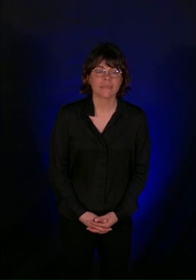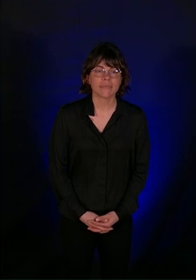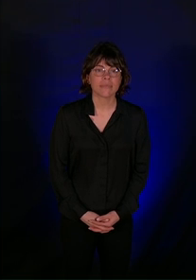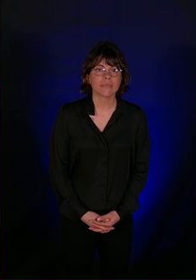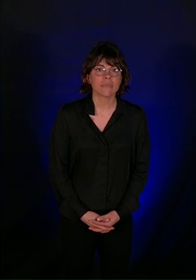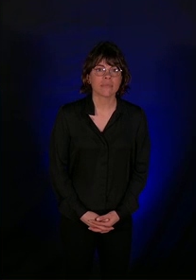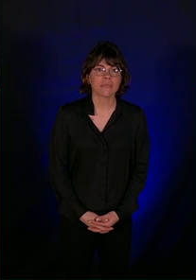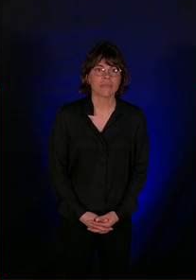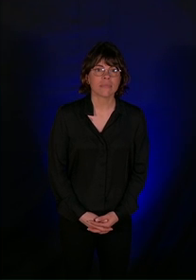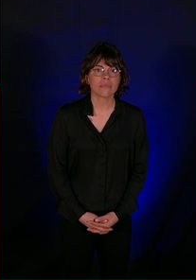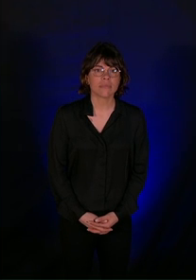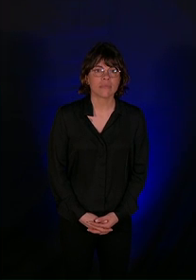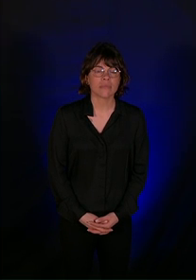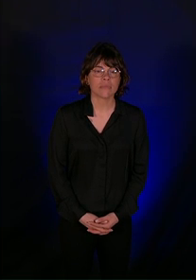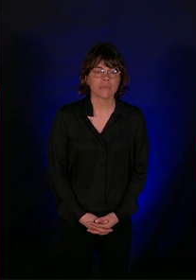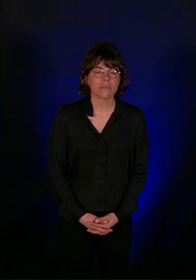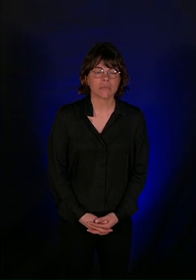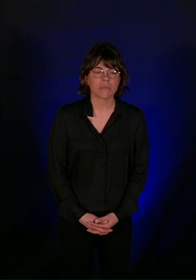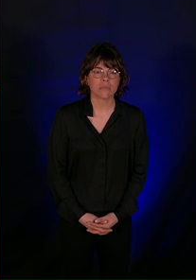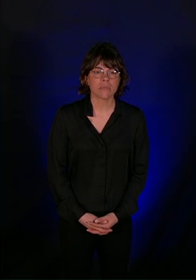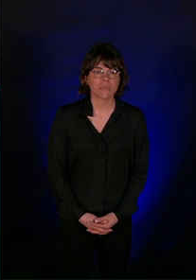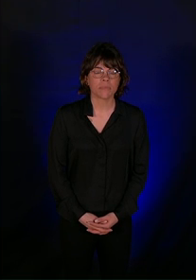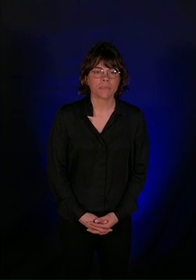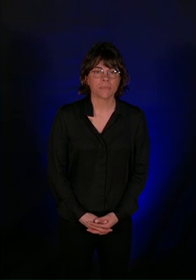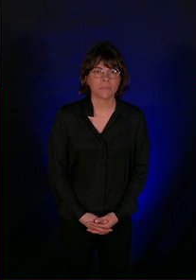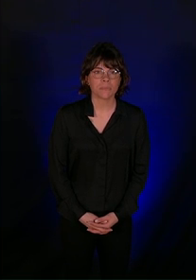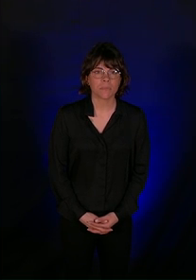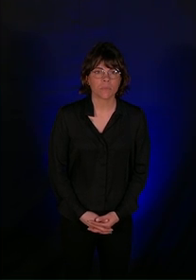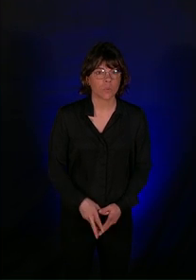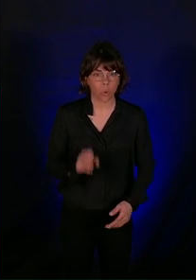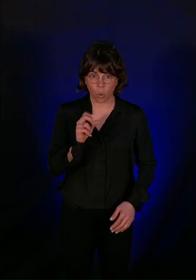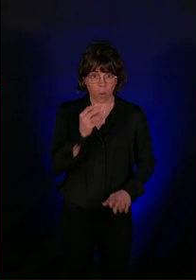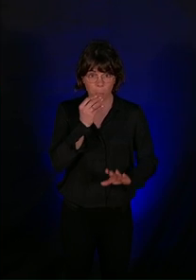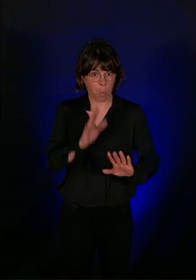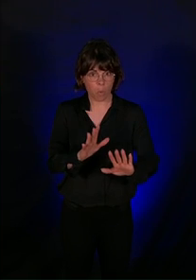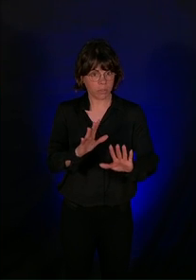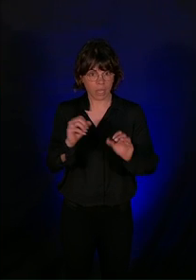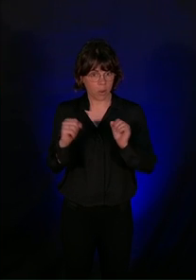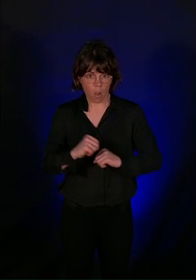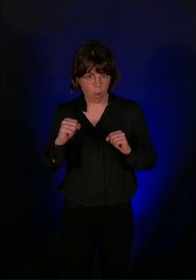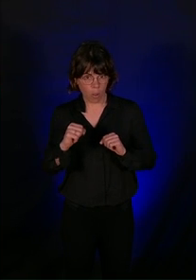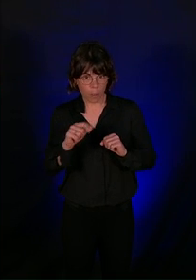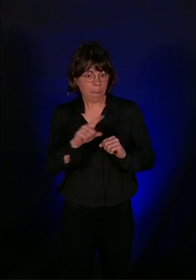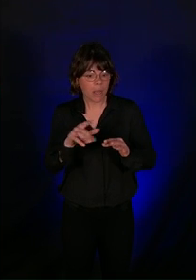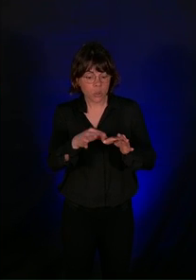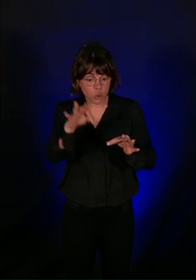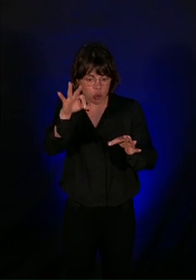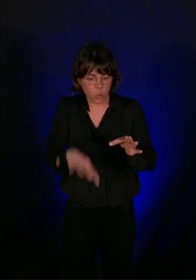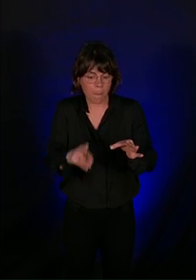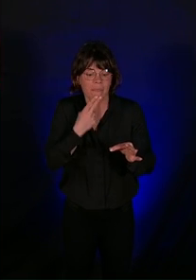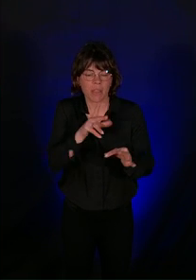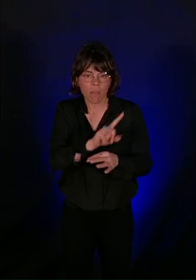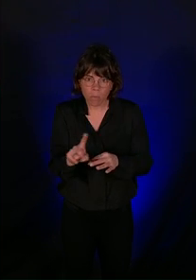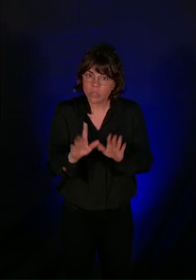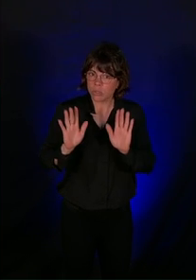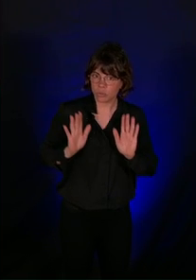je d'accord d'accord d'accord d'accord on est d'accord c'était pas une solution idéale